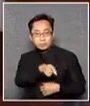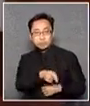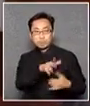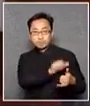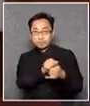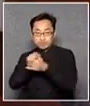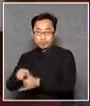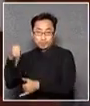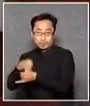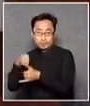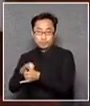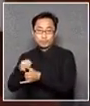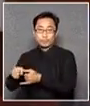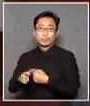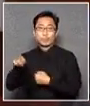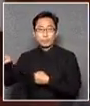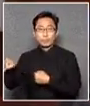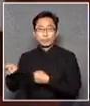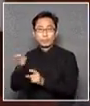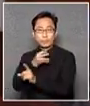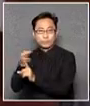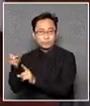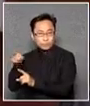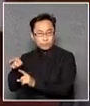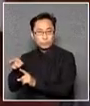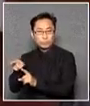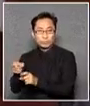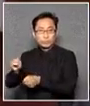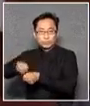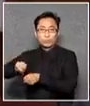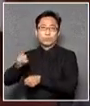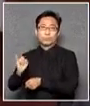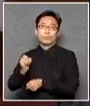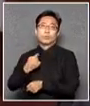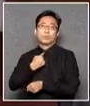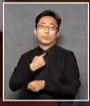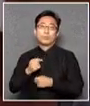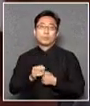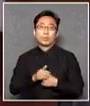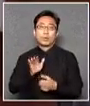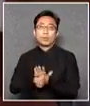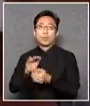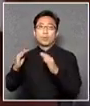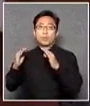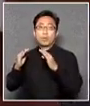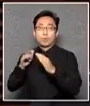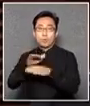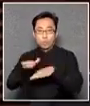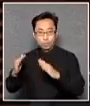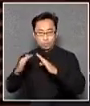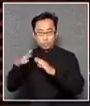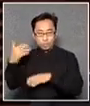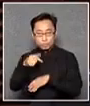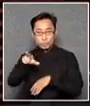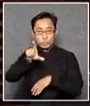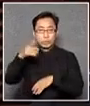的行為，執法者目無法紀，可謂罪加一等。保安局長黎棟國